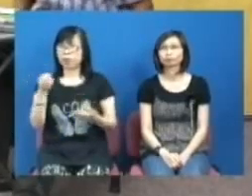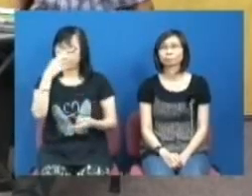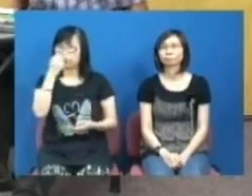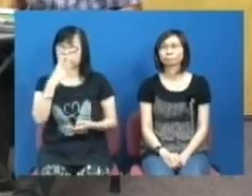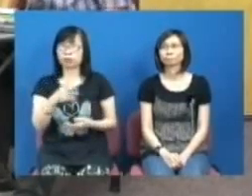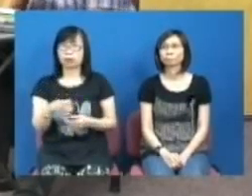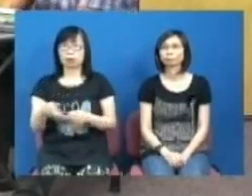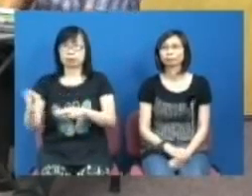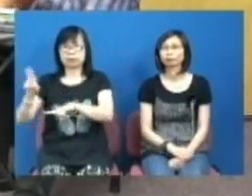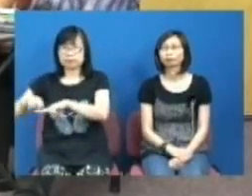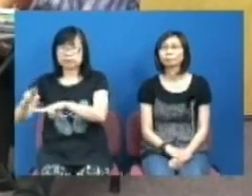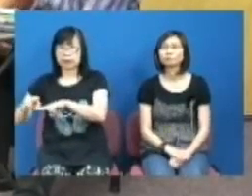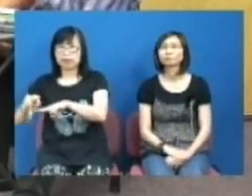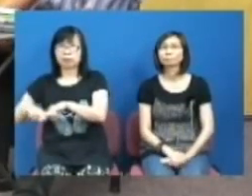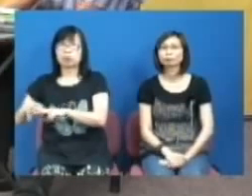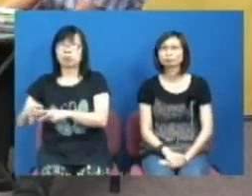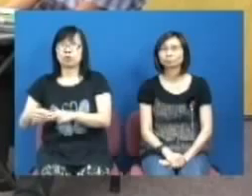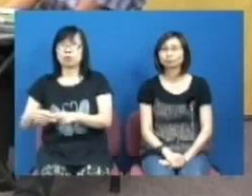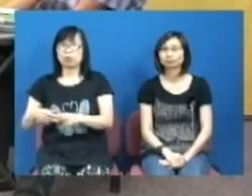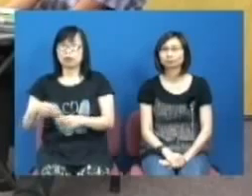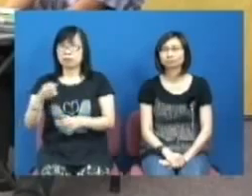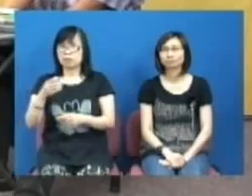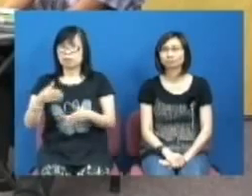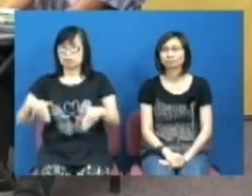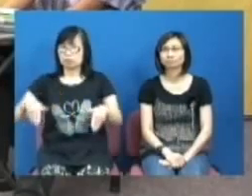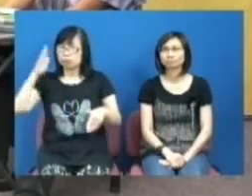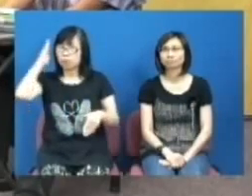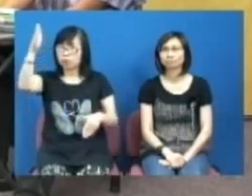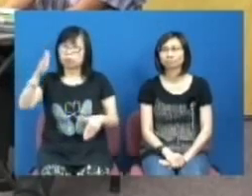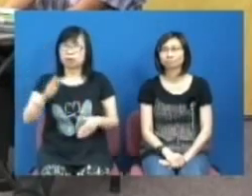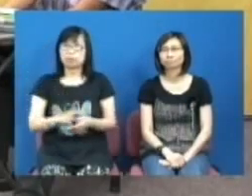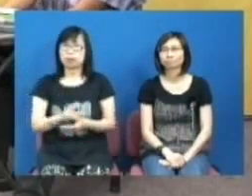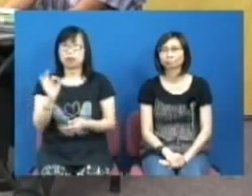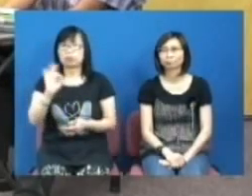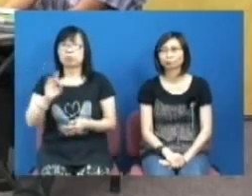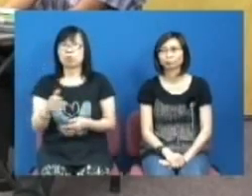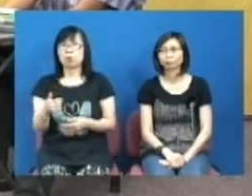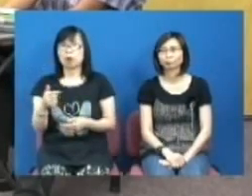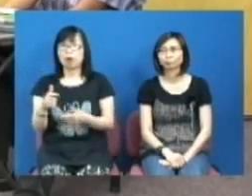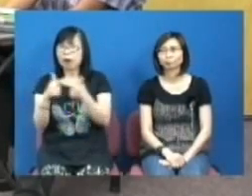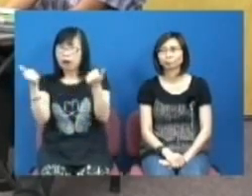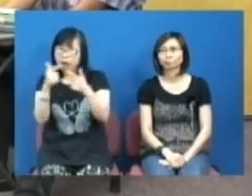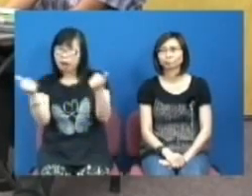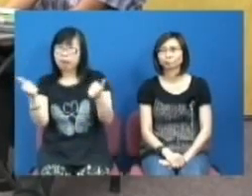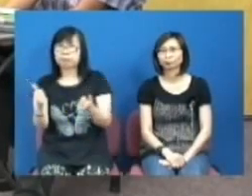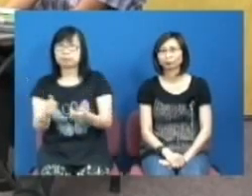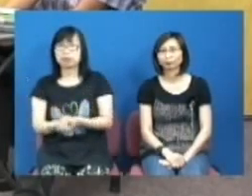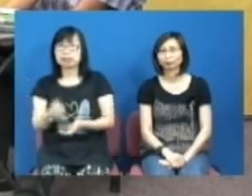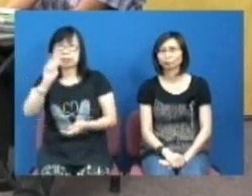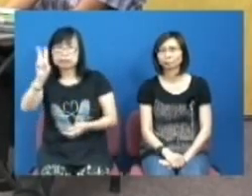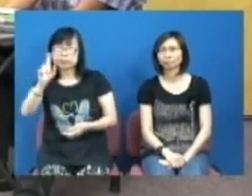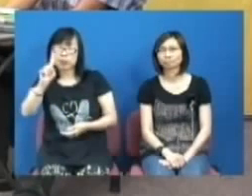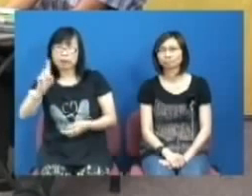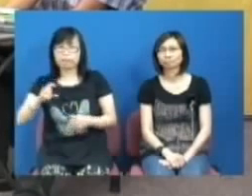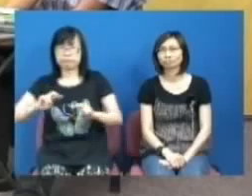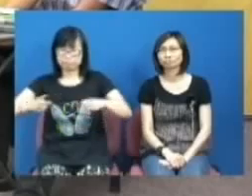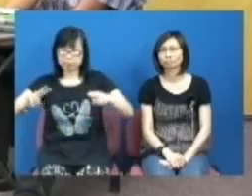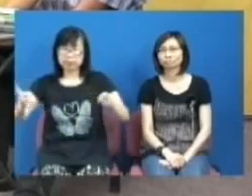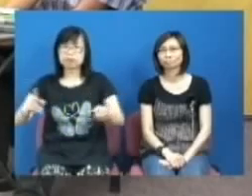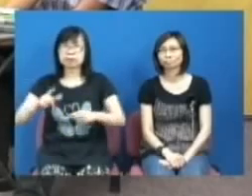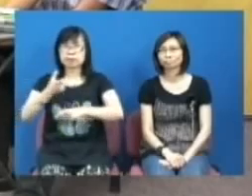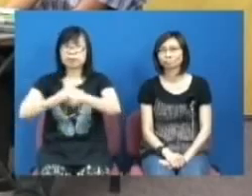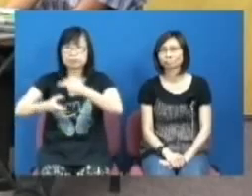和中國的前途上面，民主黨其實是沒有一個殊途的政策，即是說怎樣發展經濟的社會。當然在那